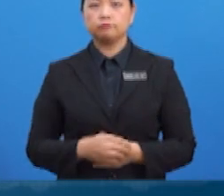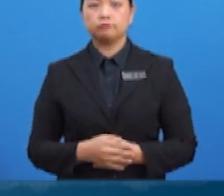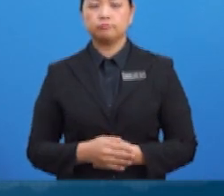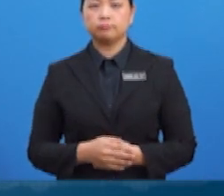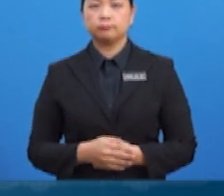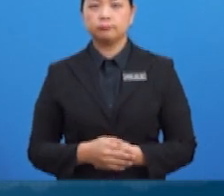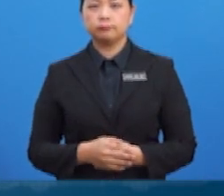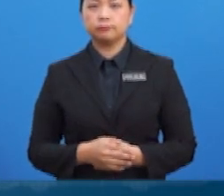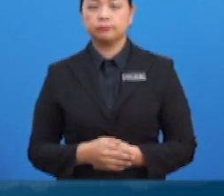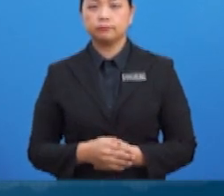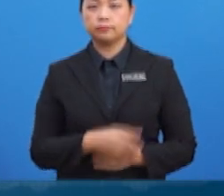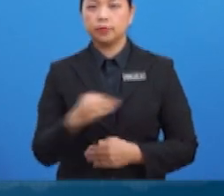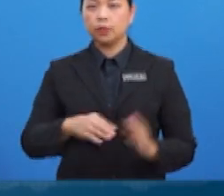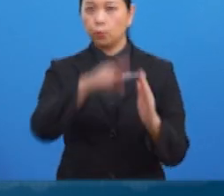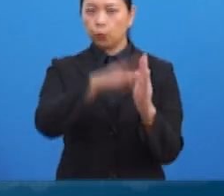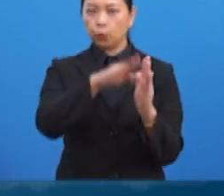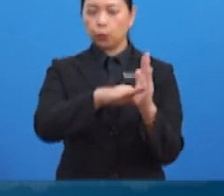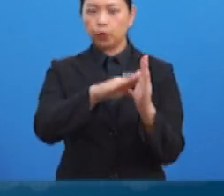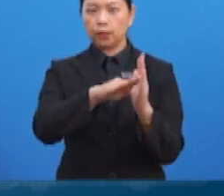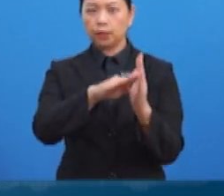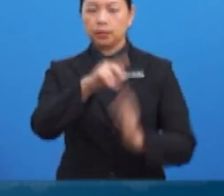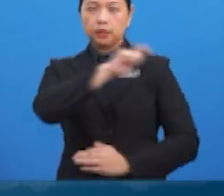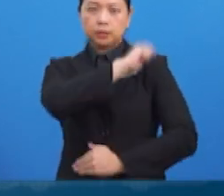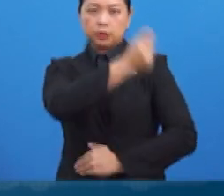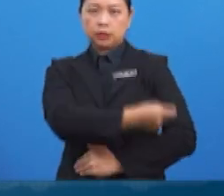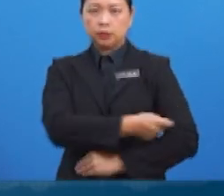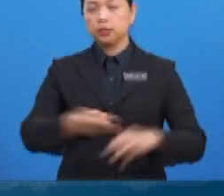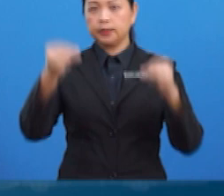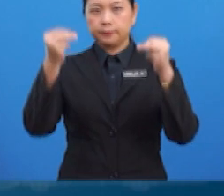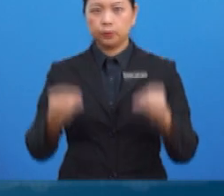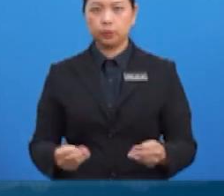di samping mengurangkan tenaga manusia.